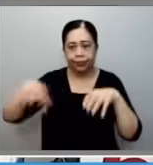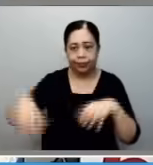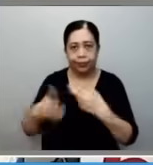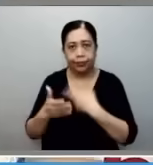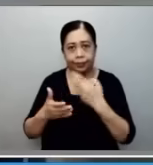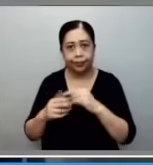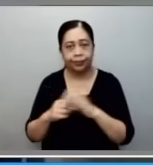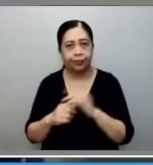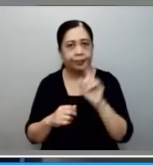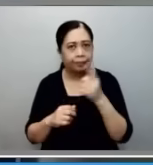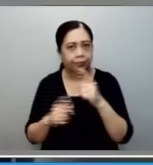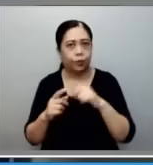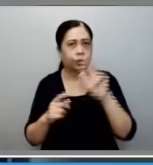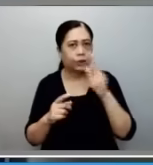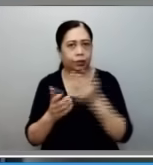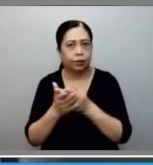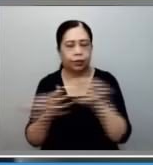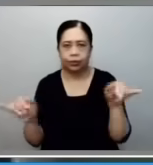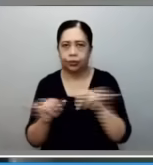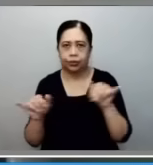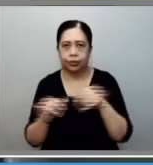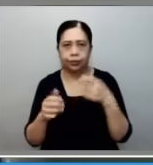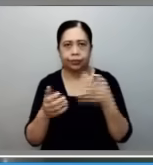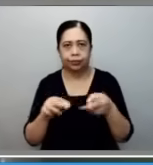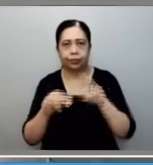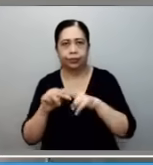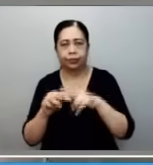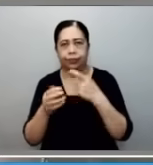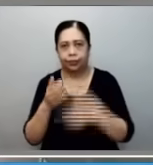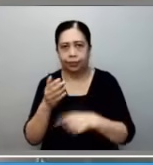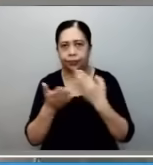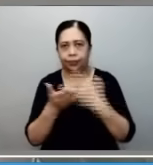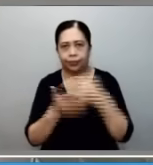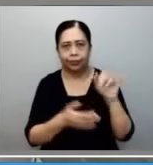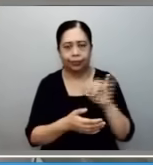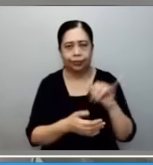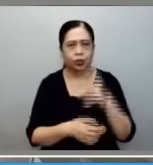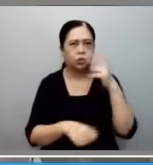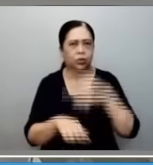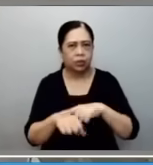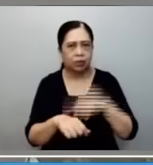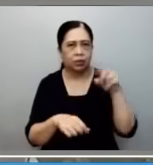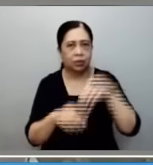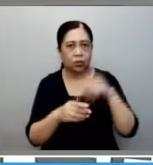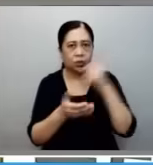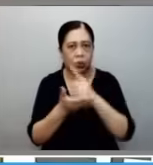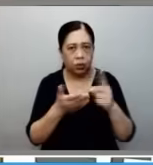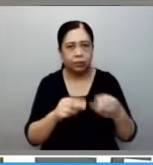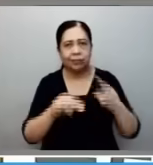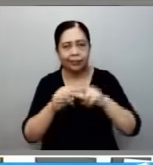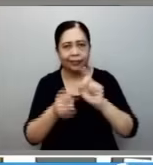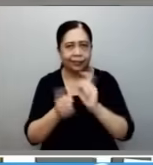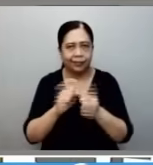piso hanggang 3 piso rin ang itinaas ng presyo ng bigas. Tulad ni Cherry, 2 beses din sa isang linggo kung magtaas siya ng presyo. Kung